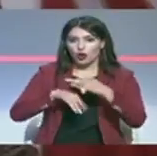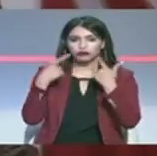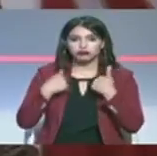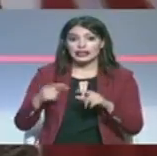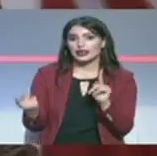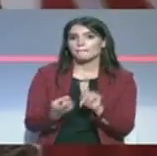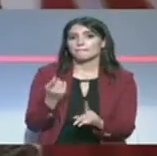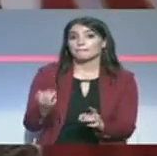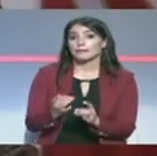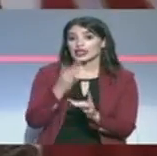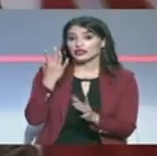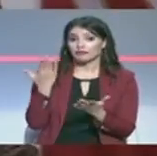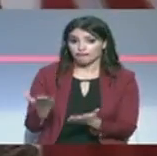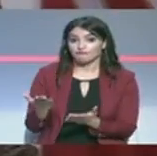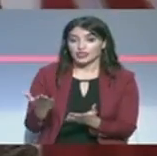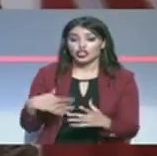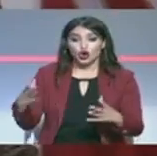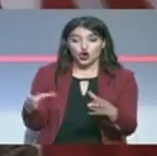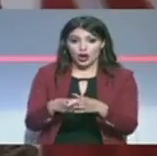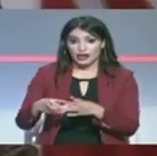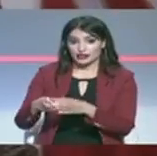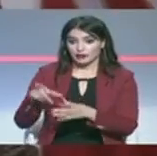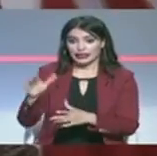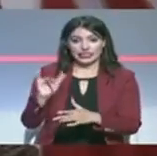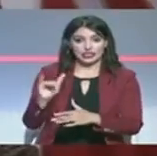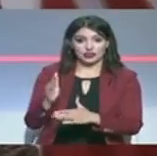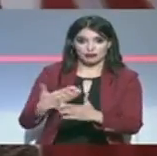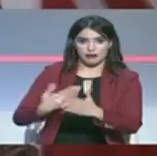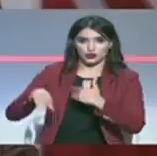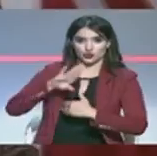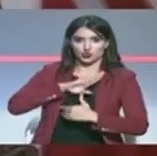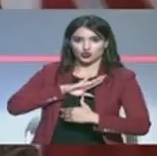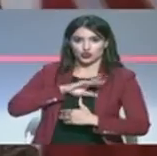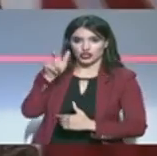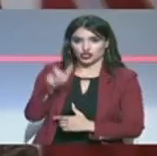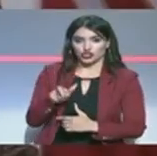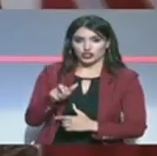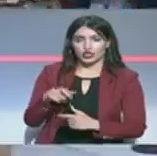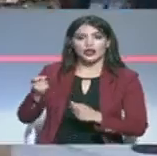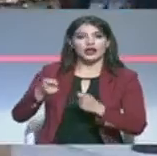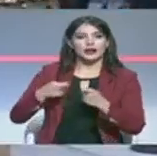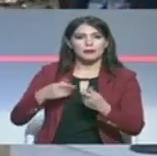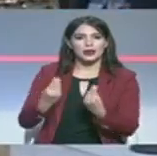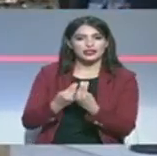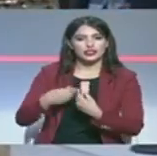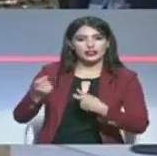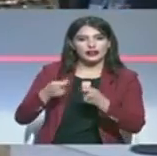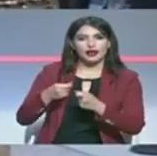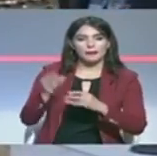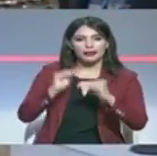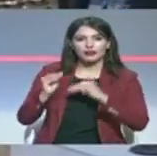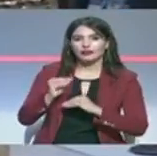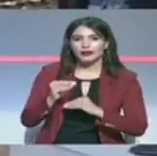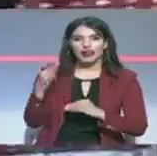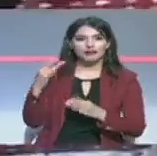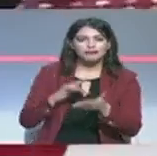والنادرة. العصابة هذه والشبكة هذه ترأسها شخص ينشط في مجال المداوات بالأعشاب، مكننا بالتنسيق مع